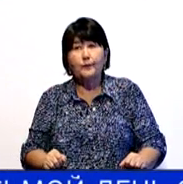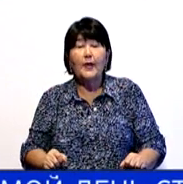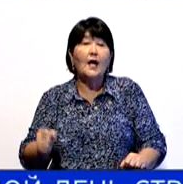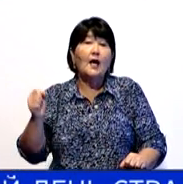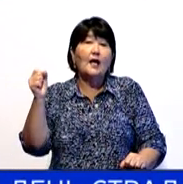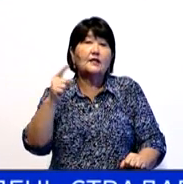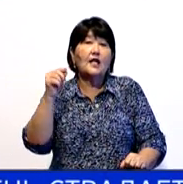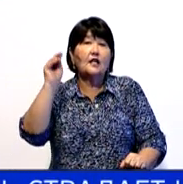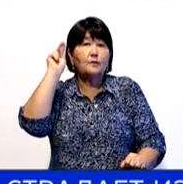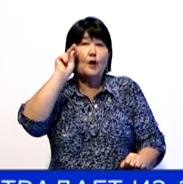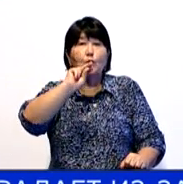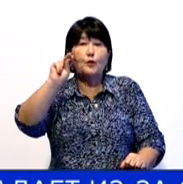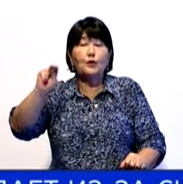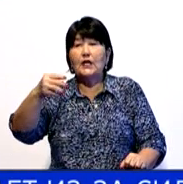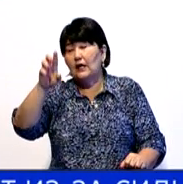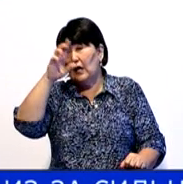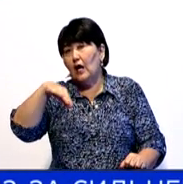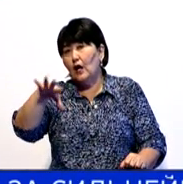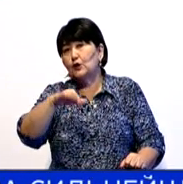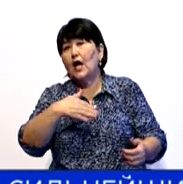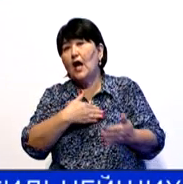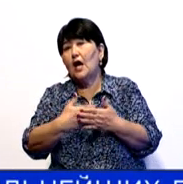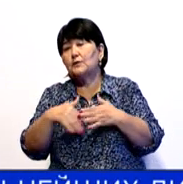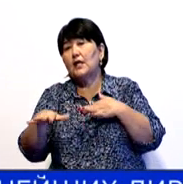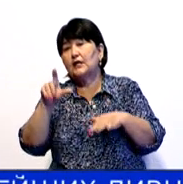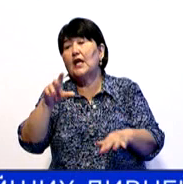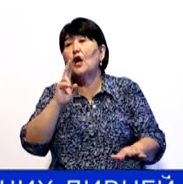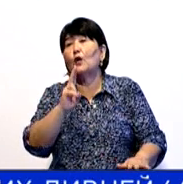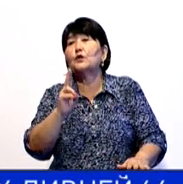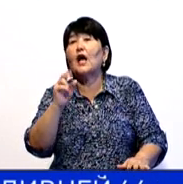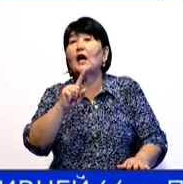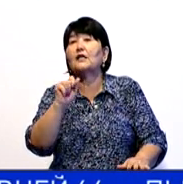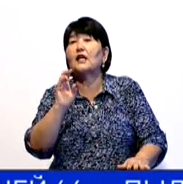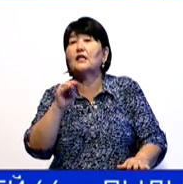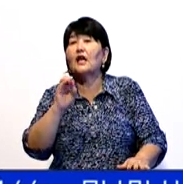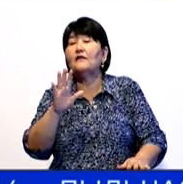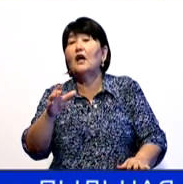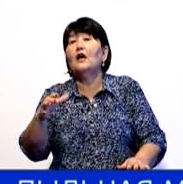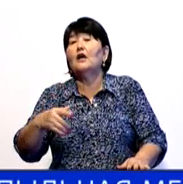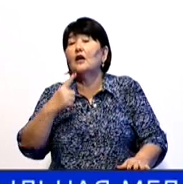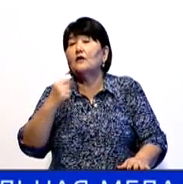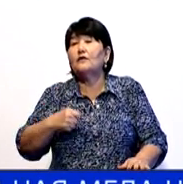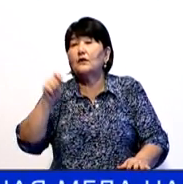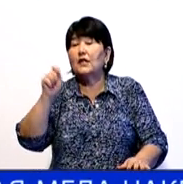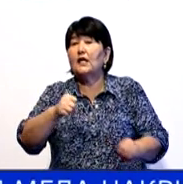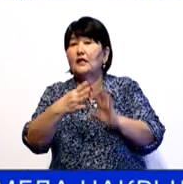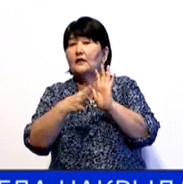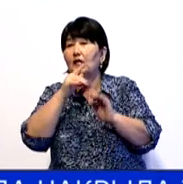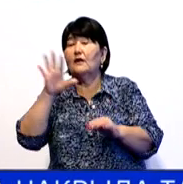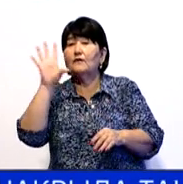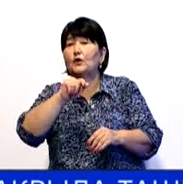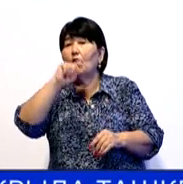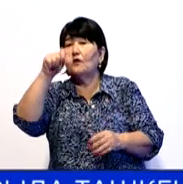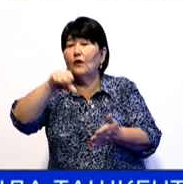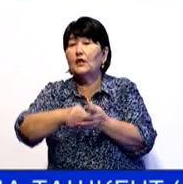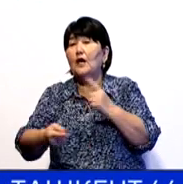буквами вписано в летопись края имя государственного и общественного деятеля Конусбека Казантаева. На фронт был призван в 19 лет. Прошел всю войну.